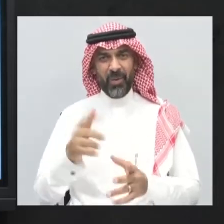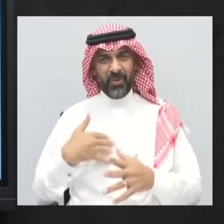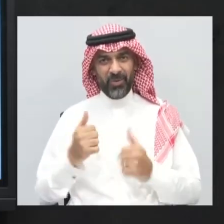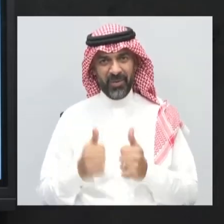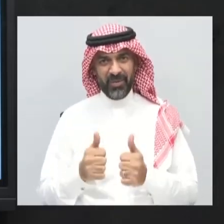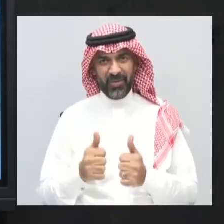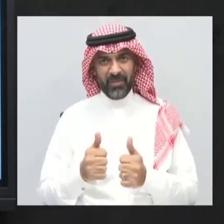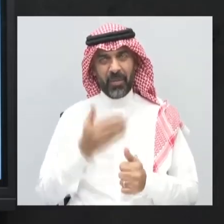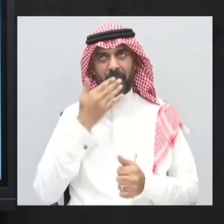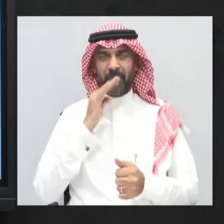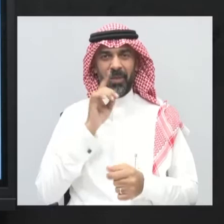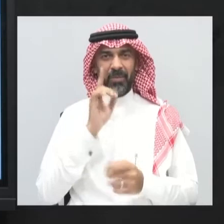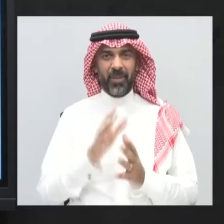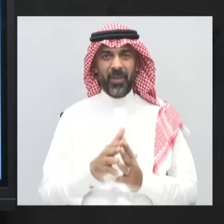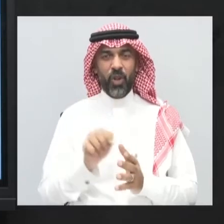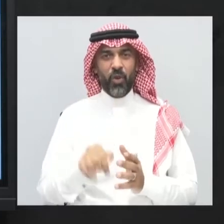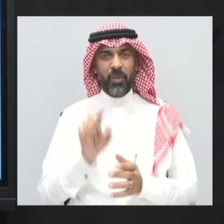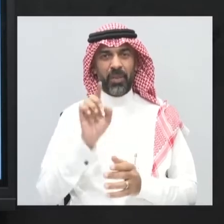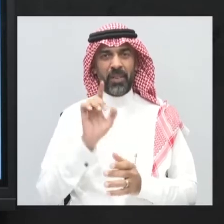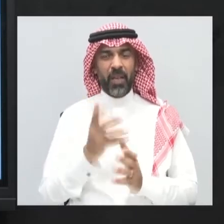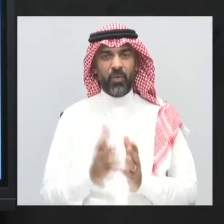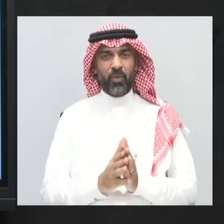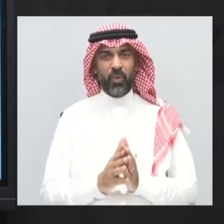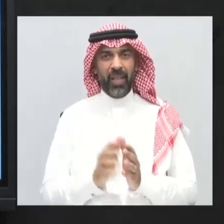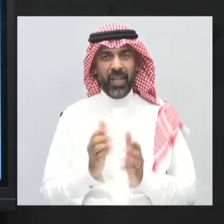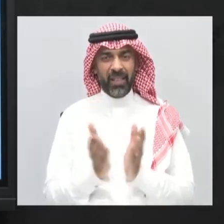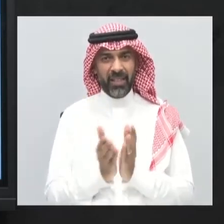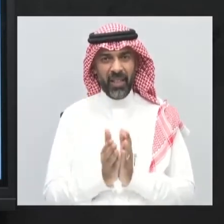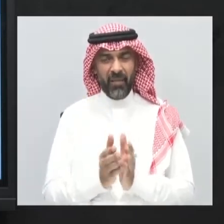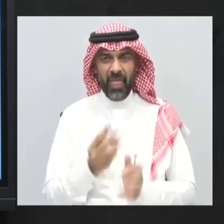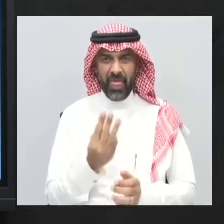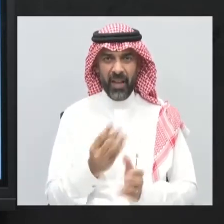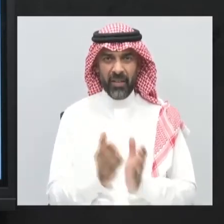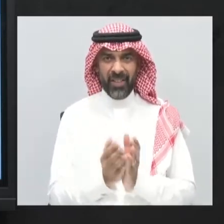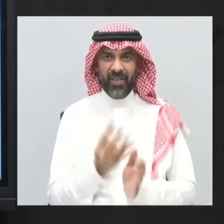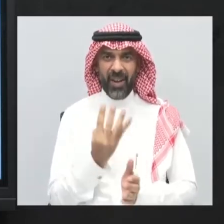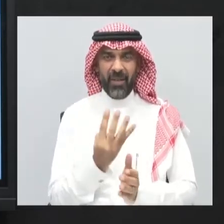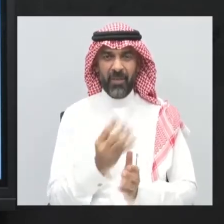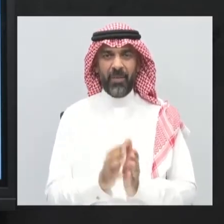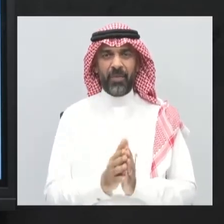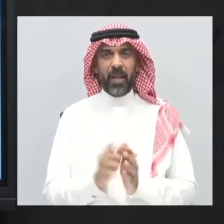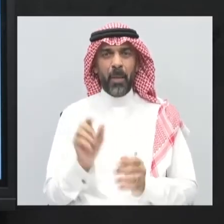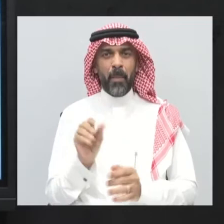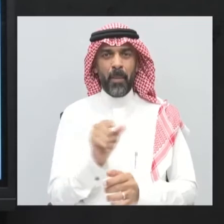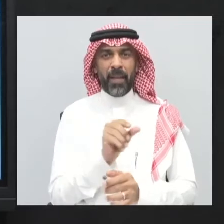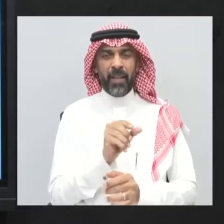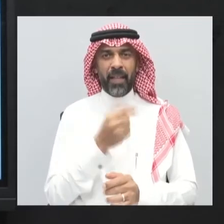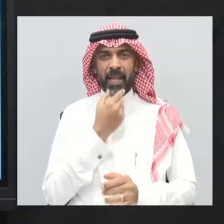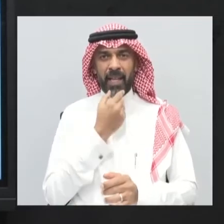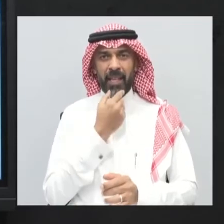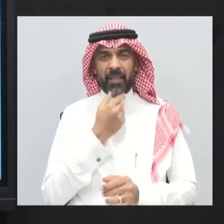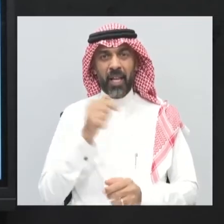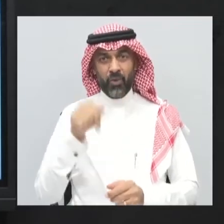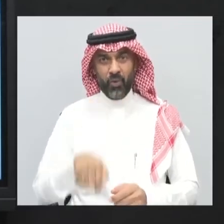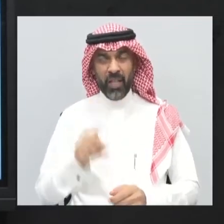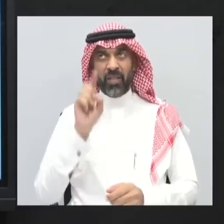today? Alhamdulillah. اليوم بإذن الله راح نتناول الصف الثالث والرابع الابتدائي مادة اللغة الإنجليزية. And today